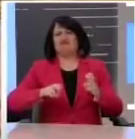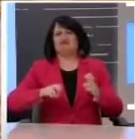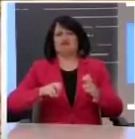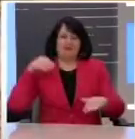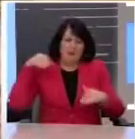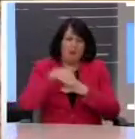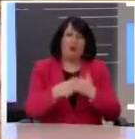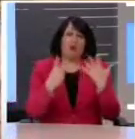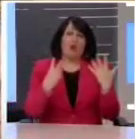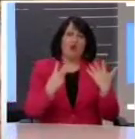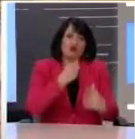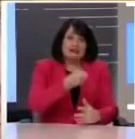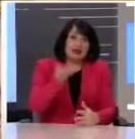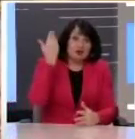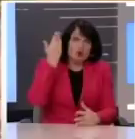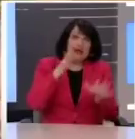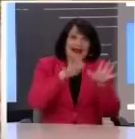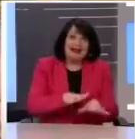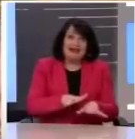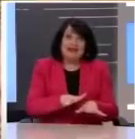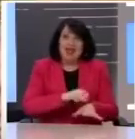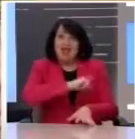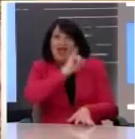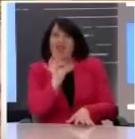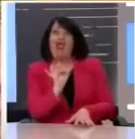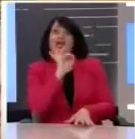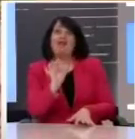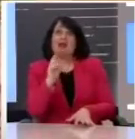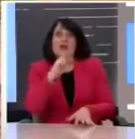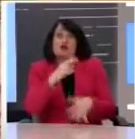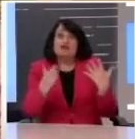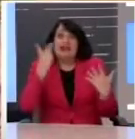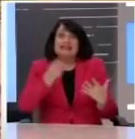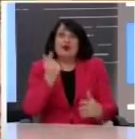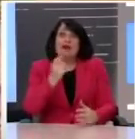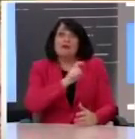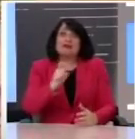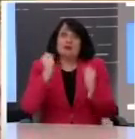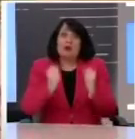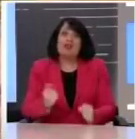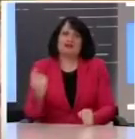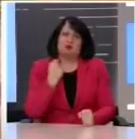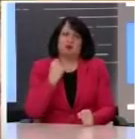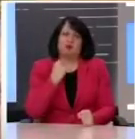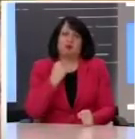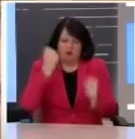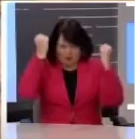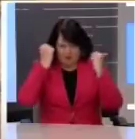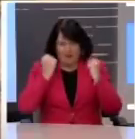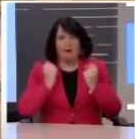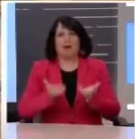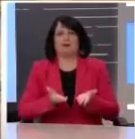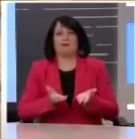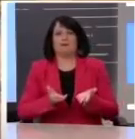το 8% στο 27%. Χάθηκε 1,5 εκατομμύριο θέσεις εργασίας. Μειώσαμε αυτή